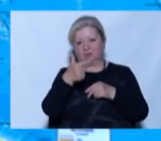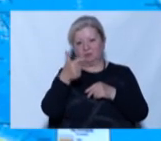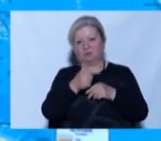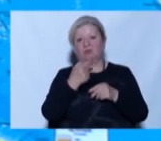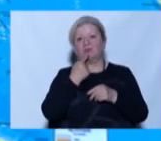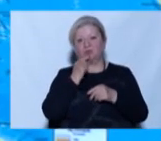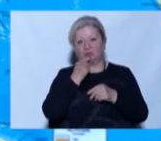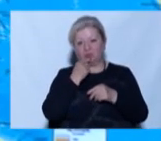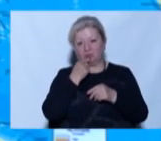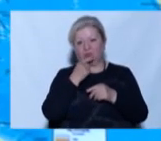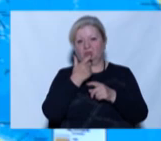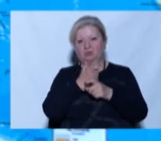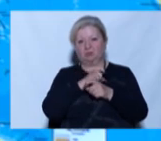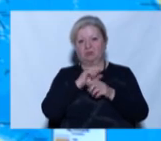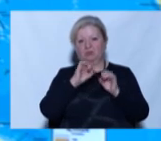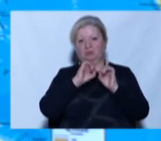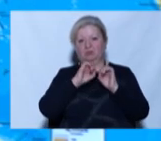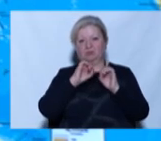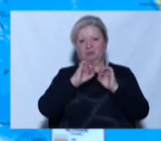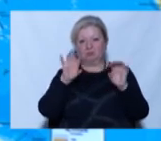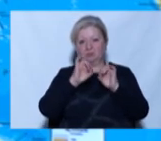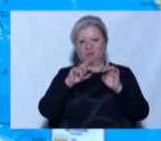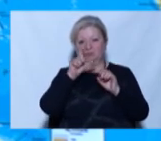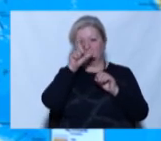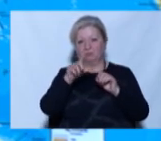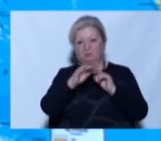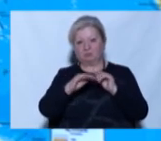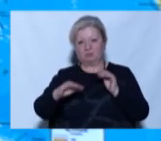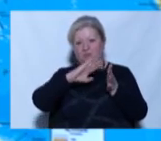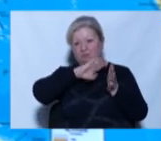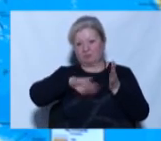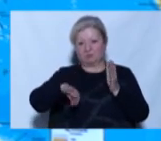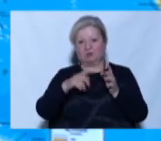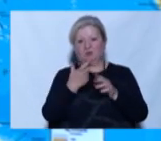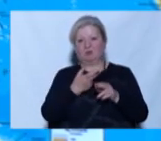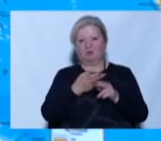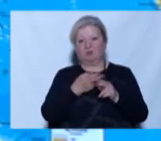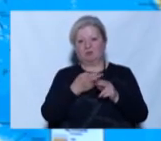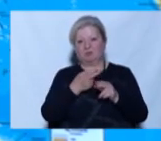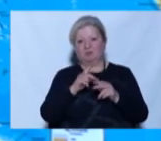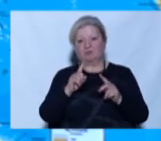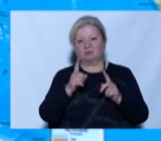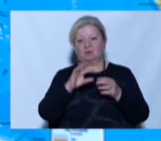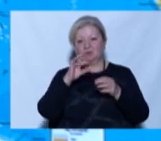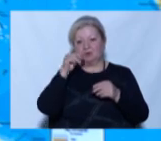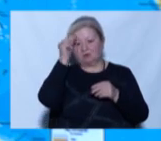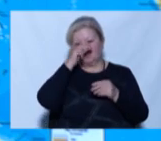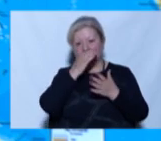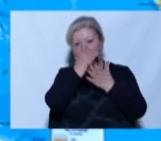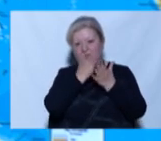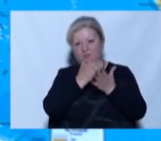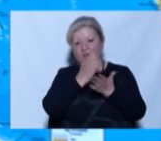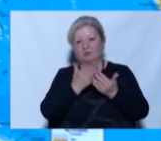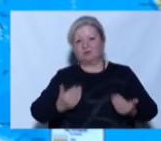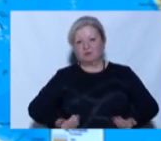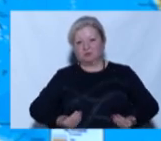რთულია გაკვეთილის ჩატარება თქვენს გარეშე, მოსწავლეების გარეშე, რადგან გაკვეთილი ცოცხალი პროცესია, ეხლა კი ამ